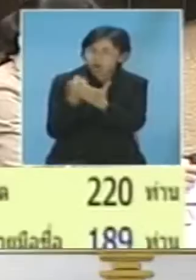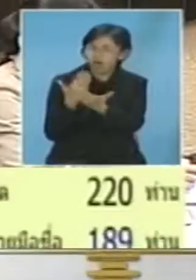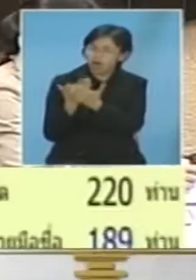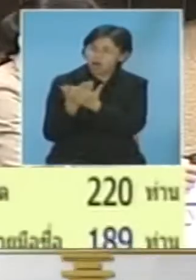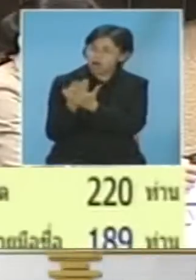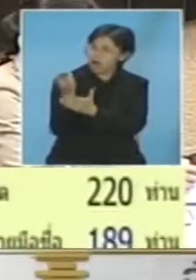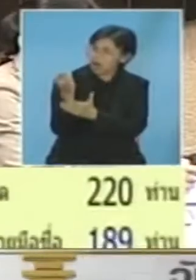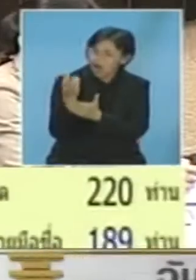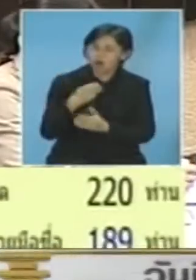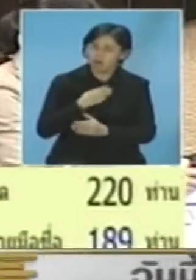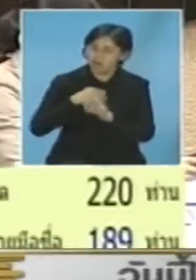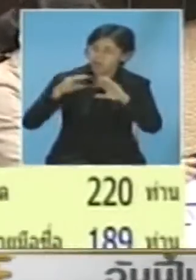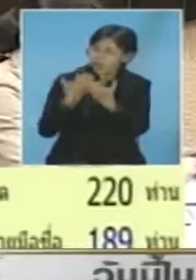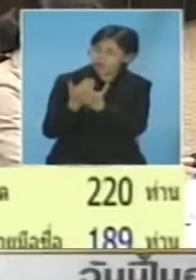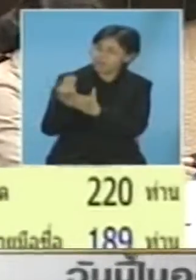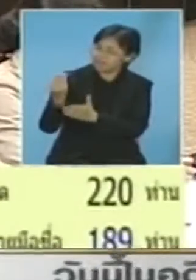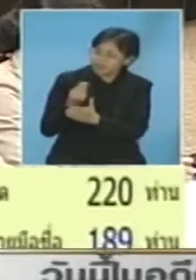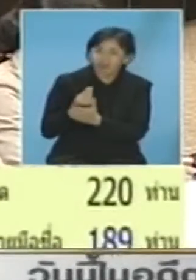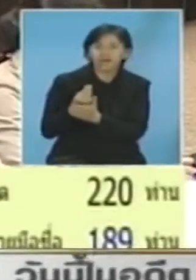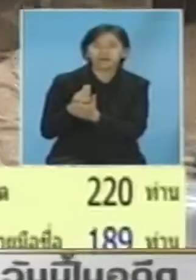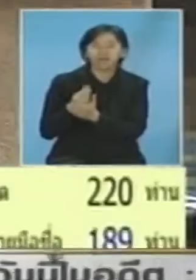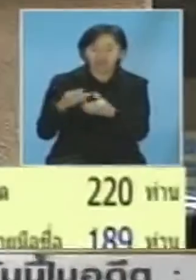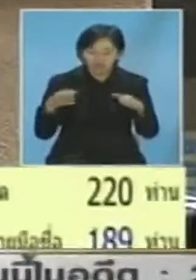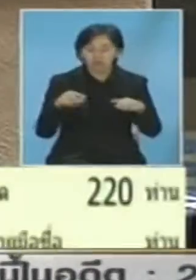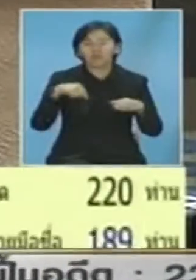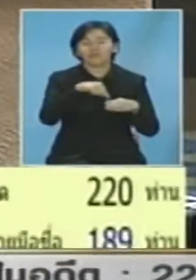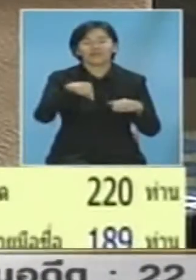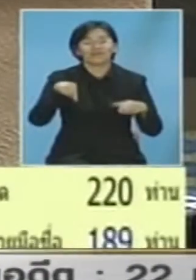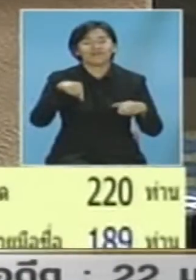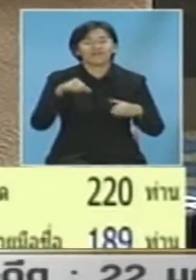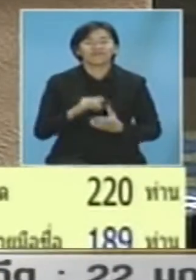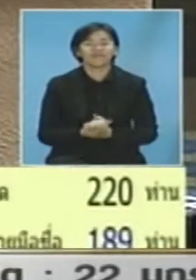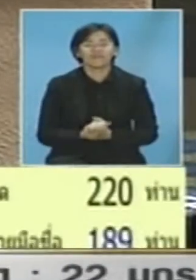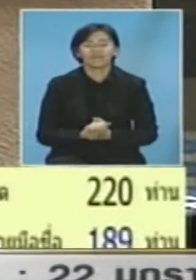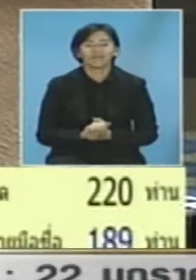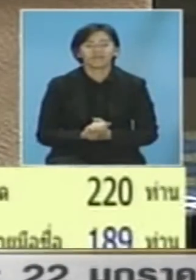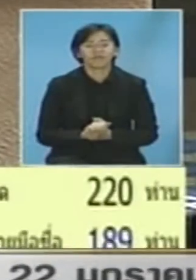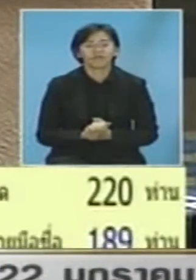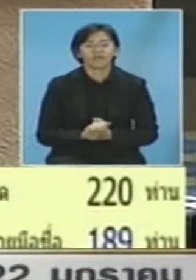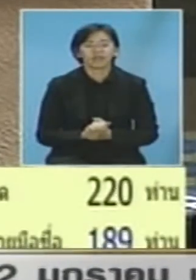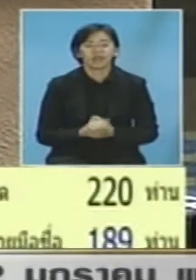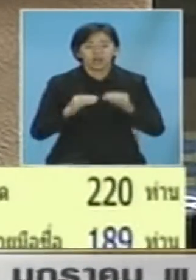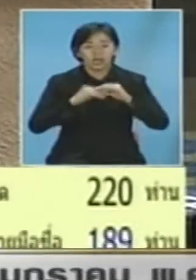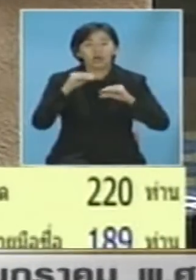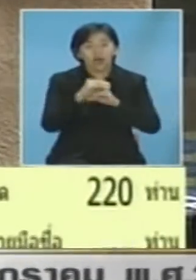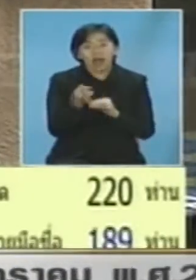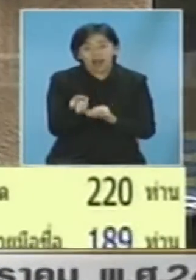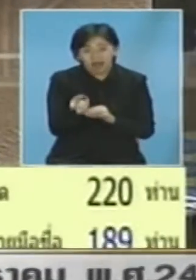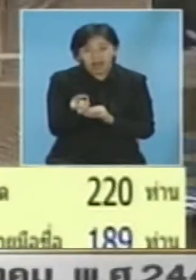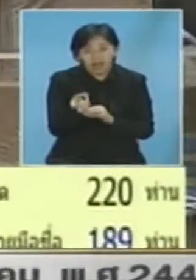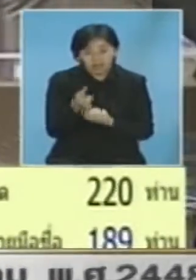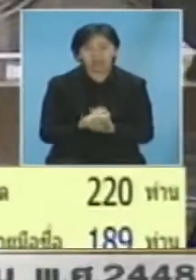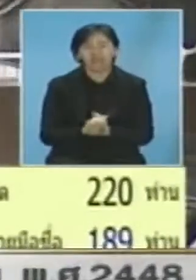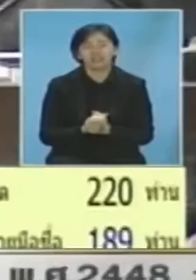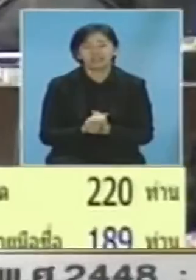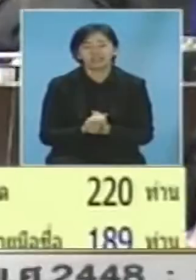ข้าวจากรัฐบาลของผู้ถูกกล่าวหานั่นเองโดยในโครงการรับจำนำข้าวฤดูกาล